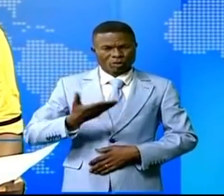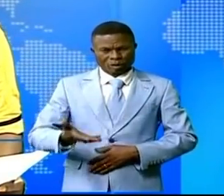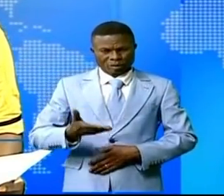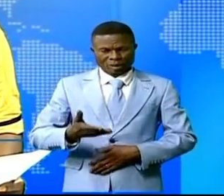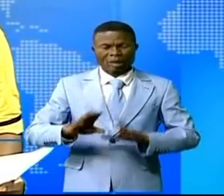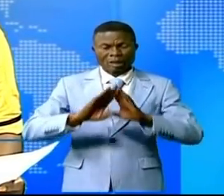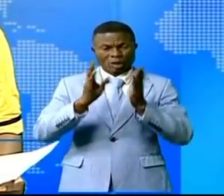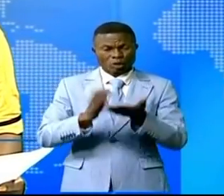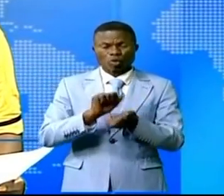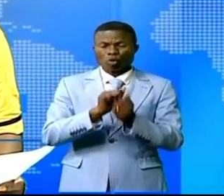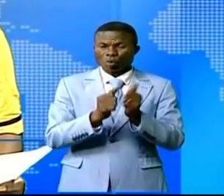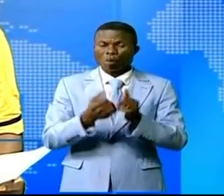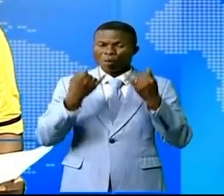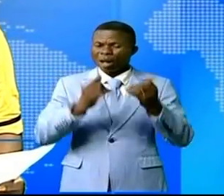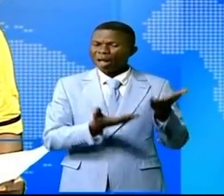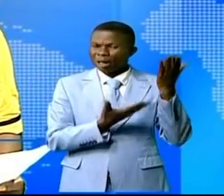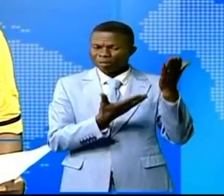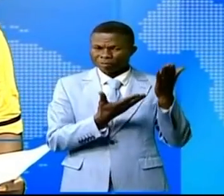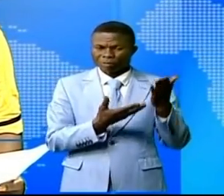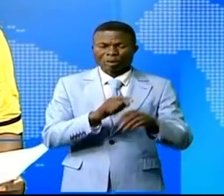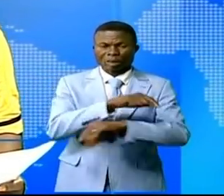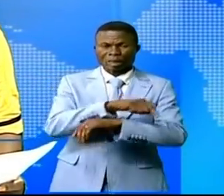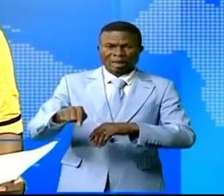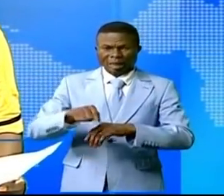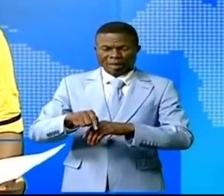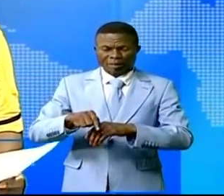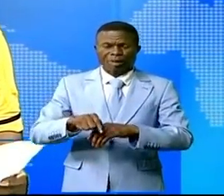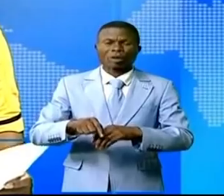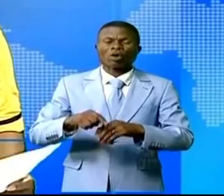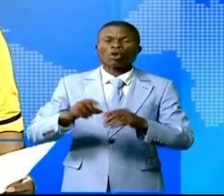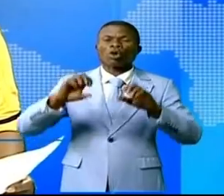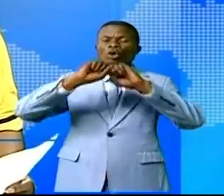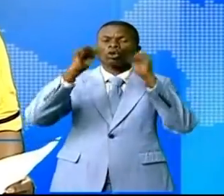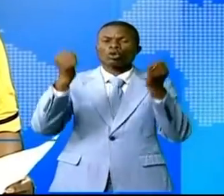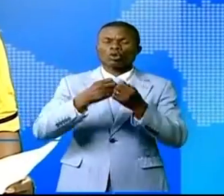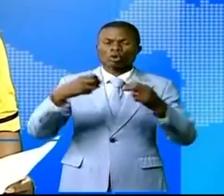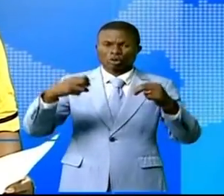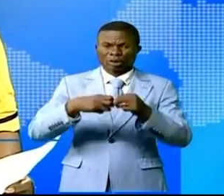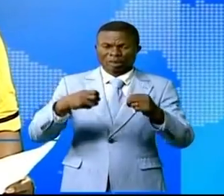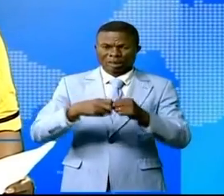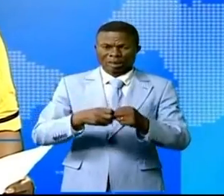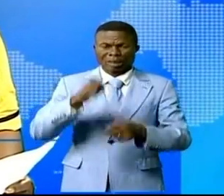information utile, nos centres de vente et services ainsi que le call center